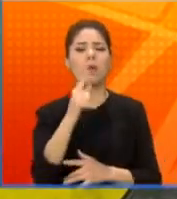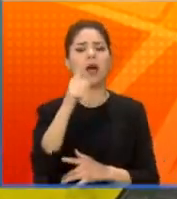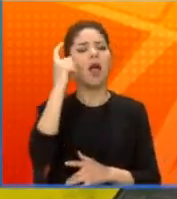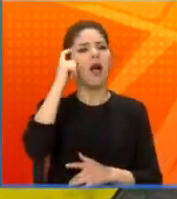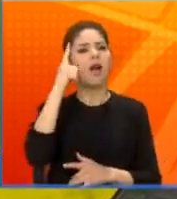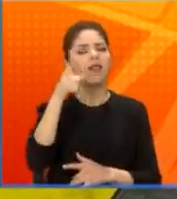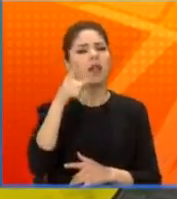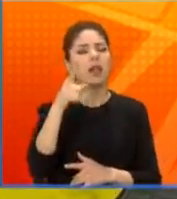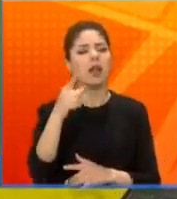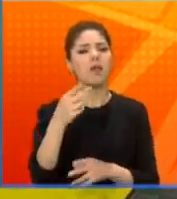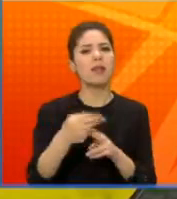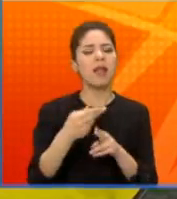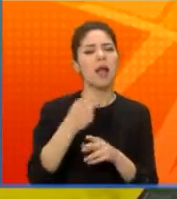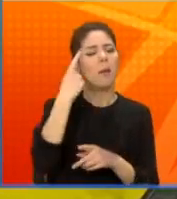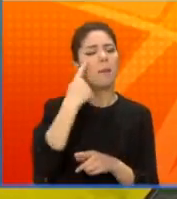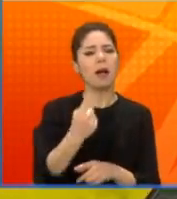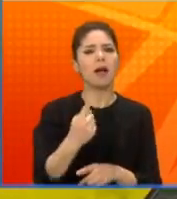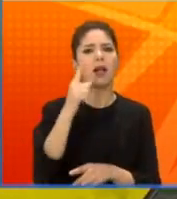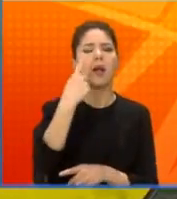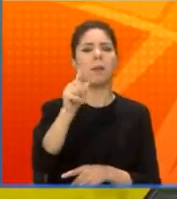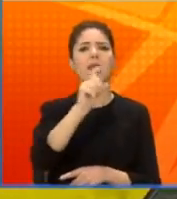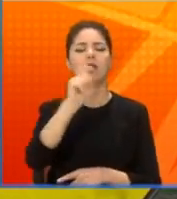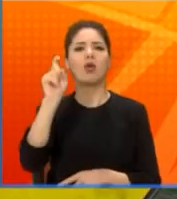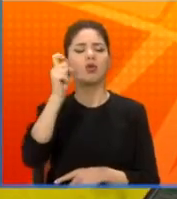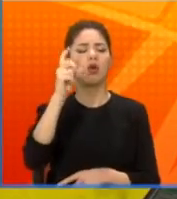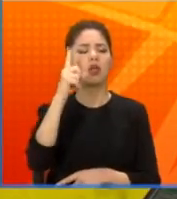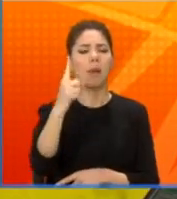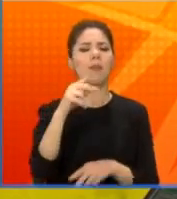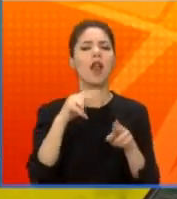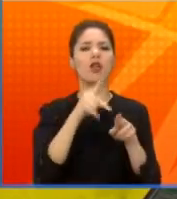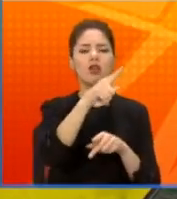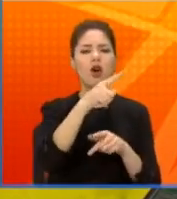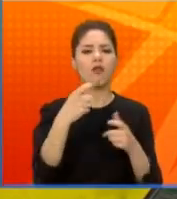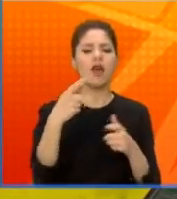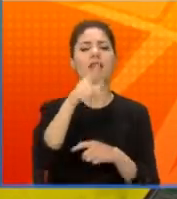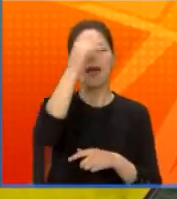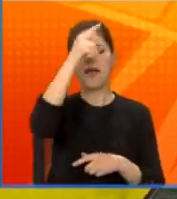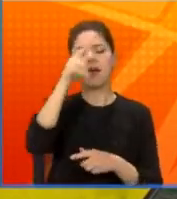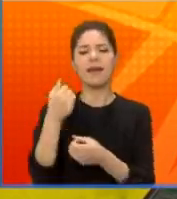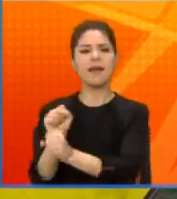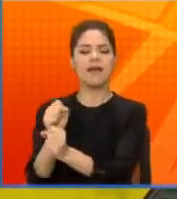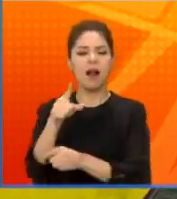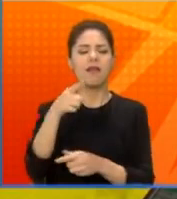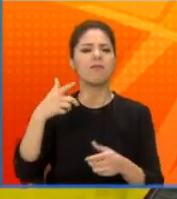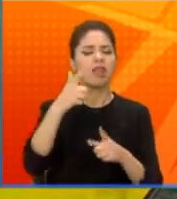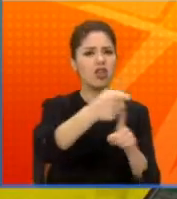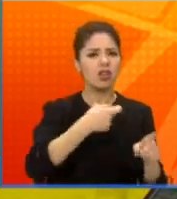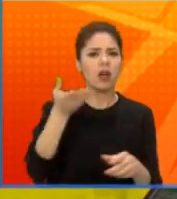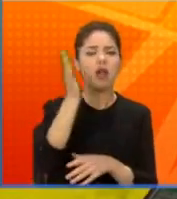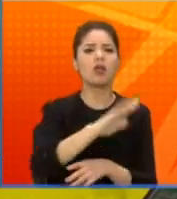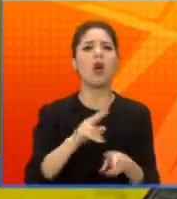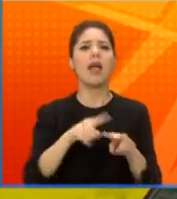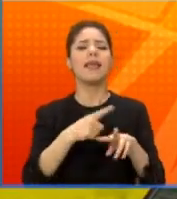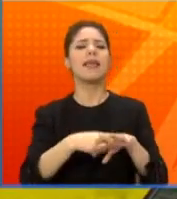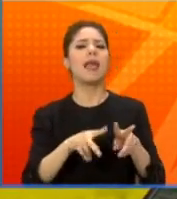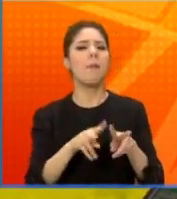hafızalarımızı tazeleyelim gelin. 1991 Körfez krizi sonra Irak'ın işgali, yakın tarihli Suriye kıyımları, Yemen'de ölen